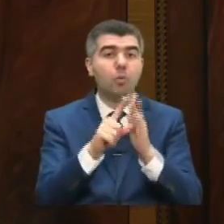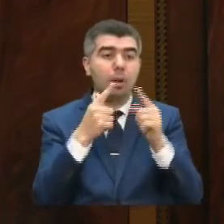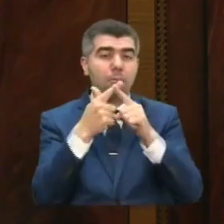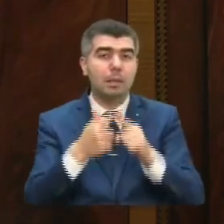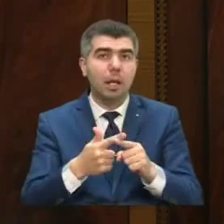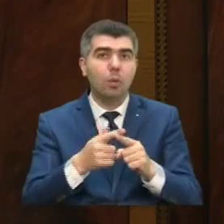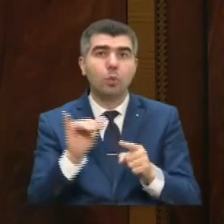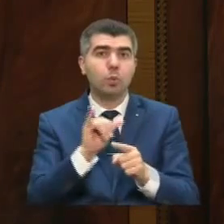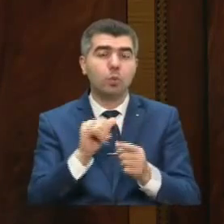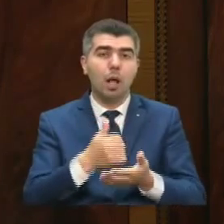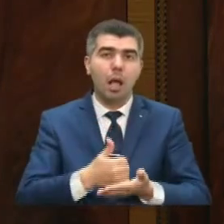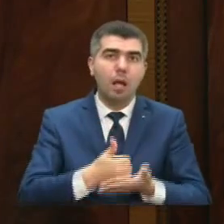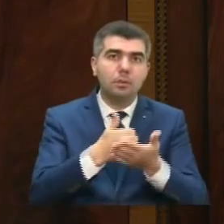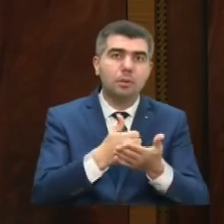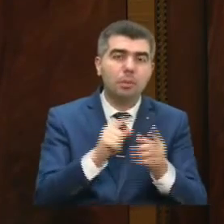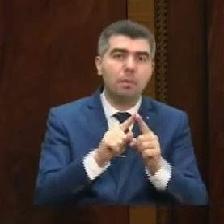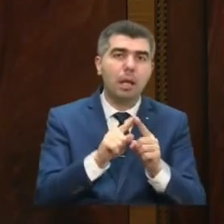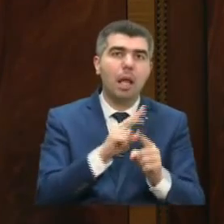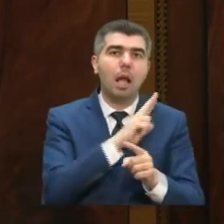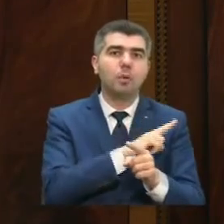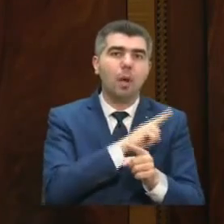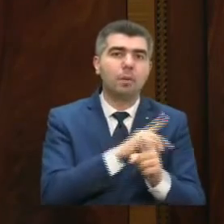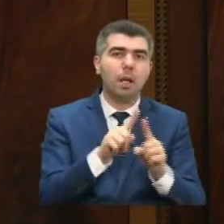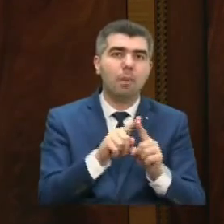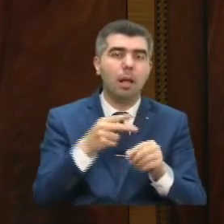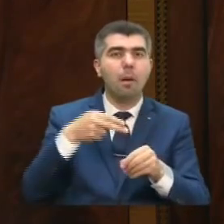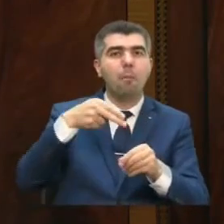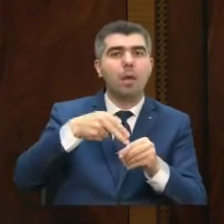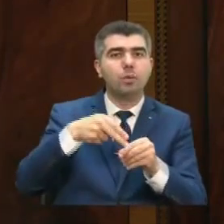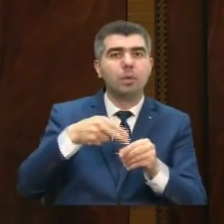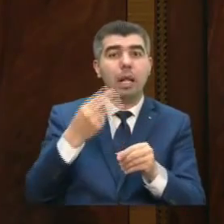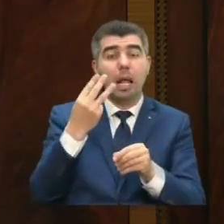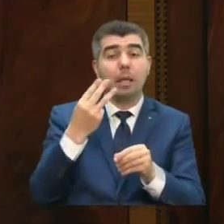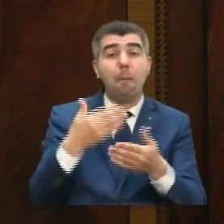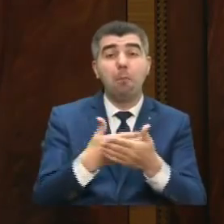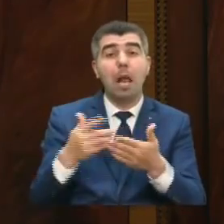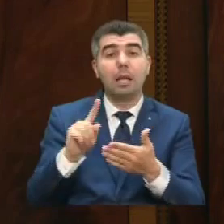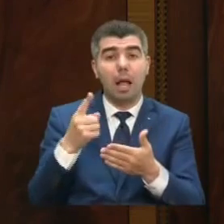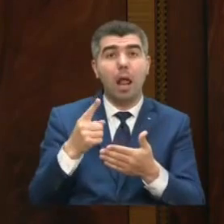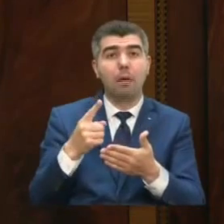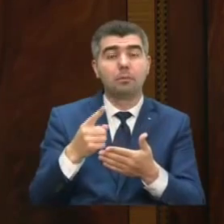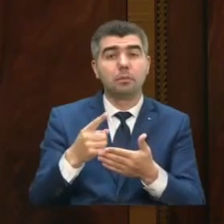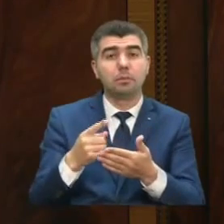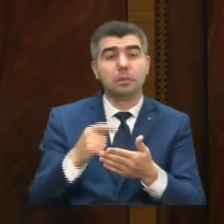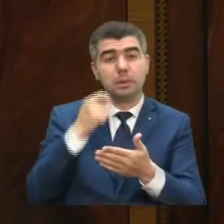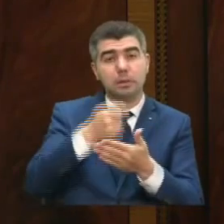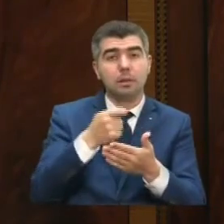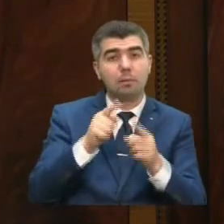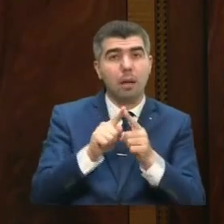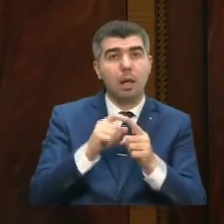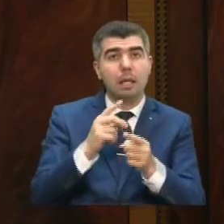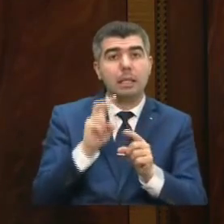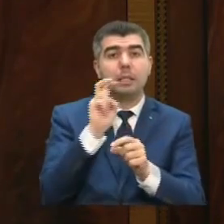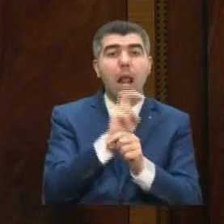الماليه لمن باش تامنوا باش تخلصوا التامين ديال الشركات ديال المحروقات. عطيتهم 3 مليار ديال الدرهم ما ردوهاش، ولا كور دي